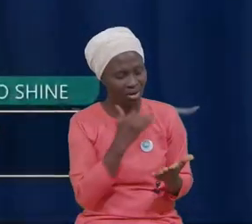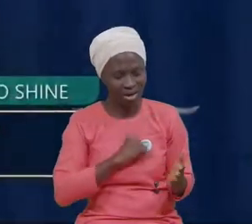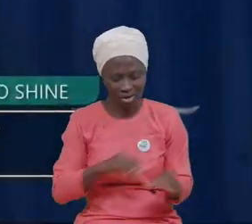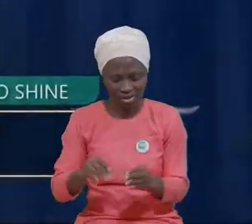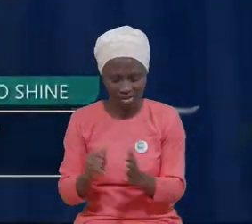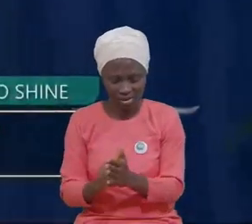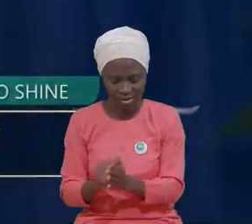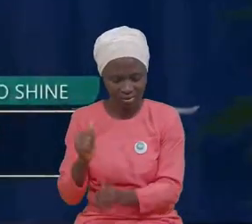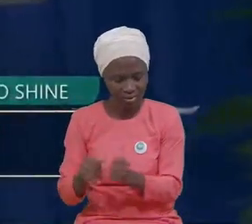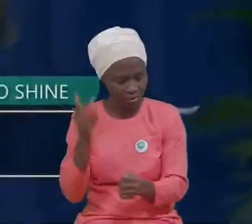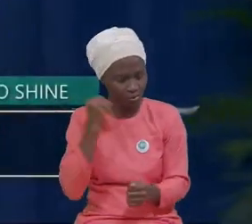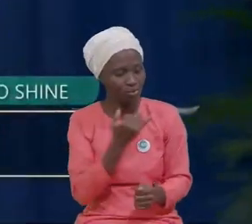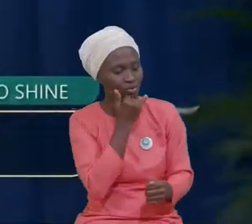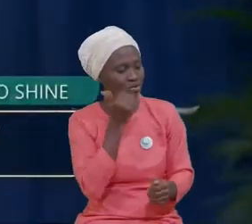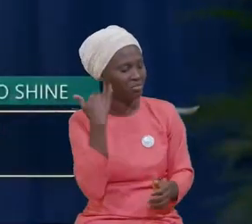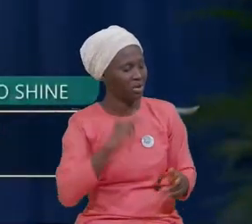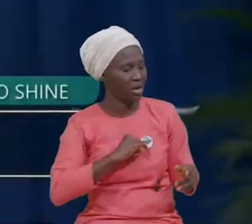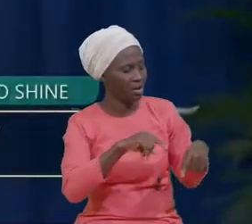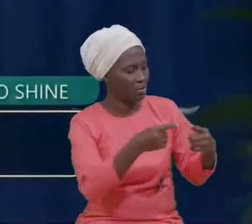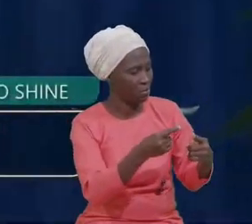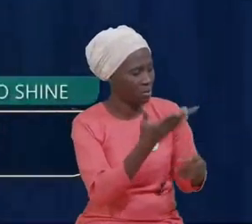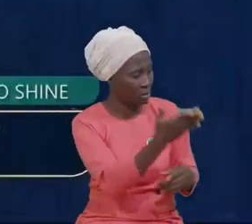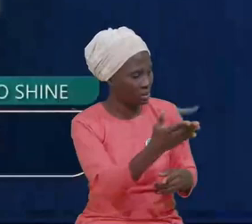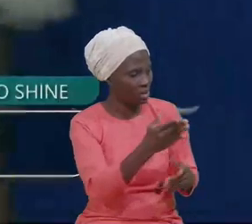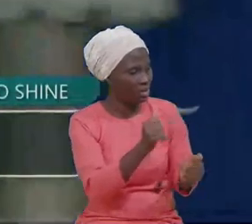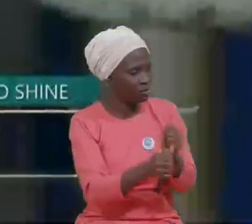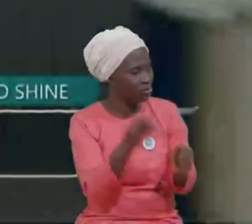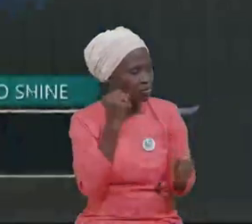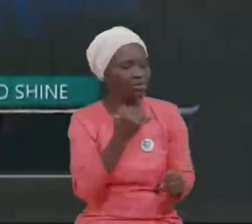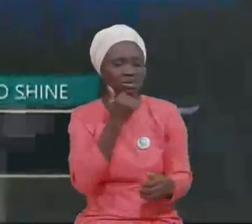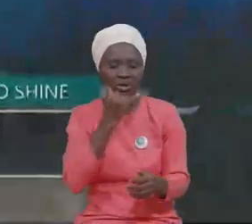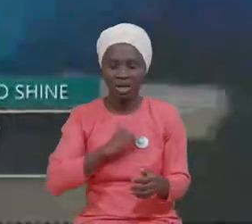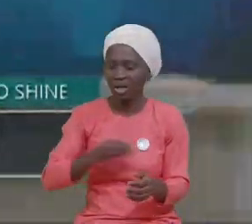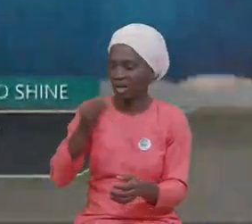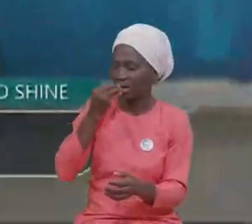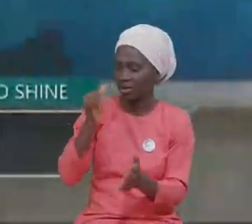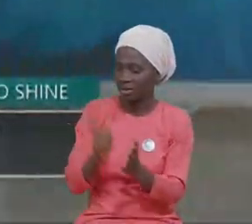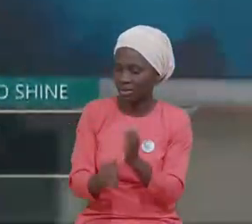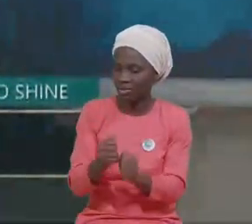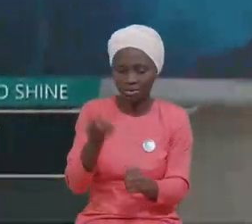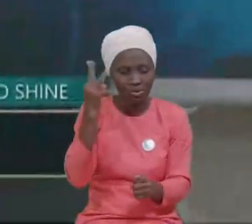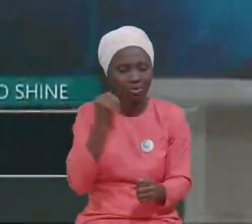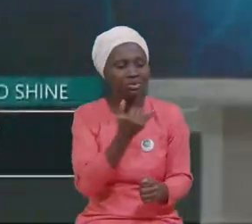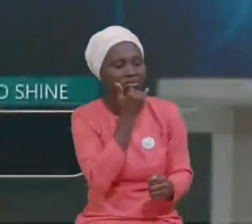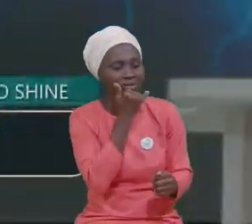fait ceci, c'était mauvais. J'étais allé là-bas, c'était vraiment mauvais. J'ai mangé ceci, c'était vraiment